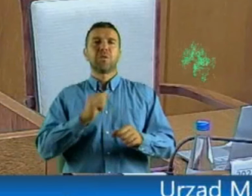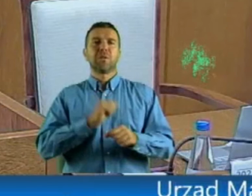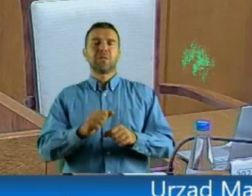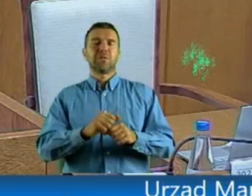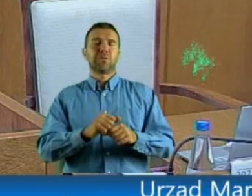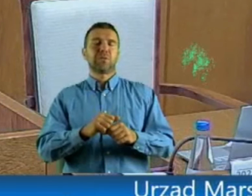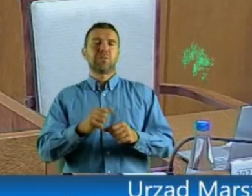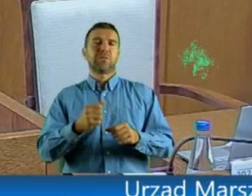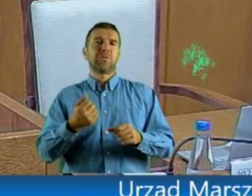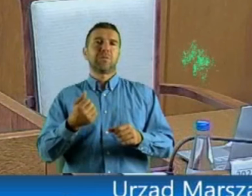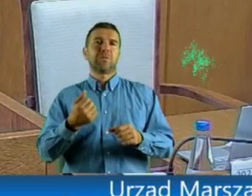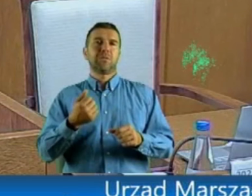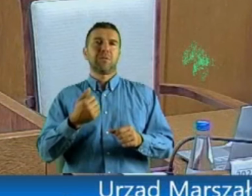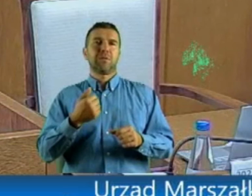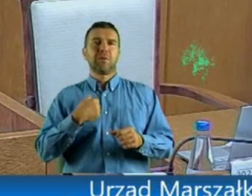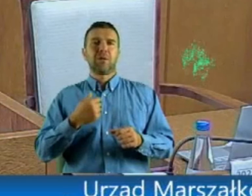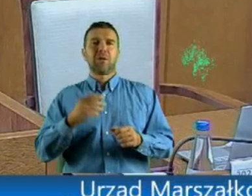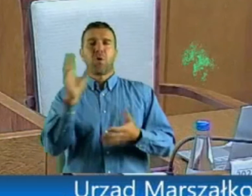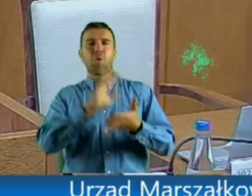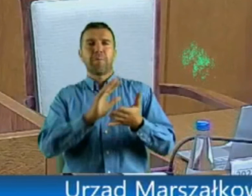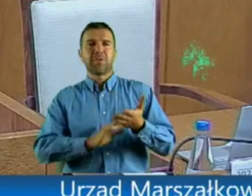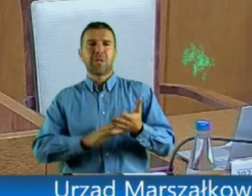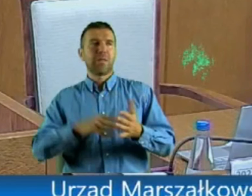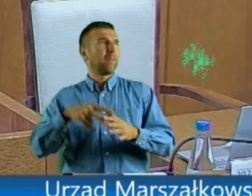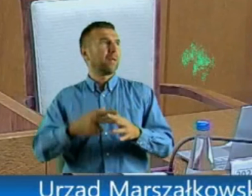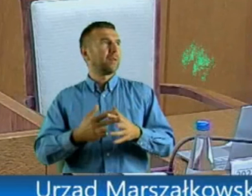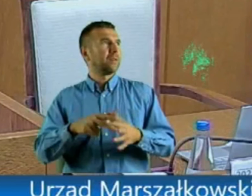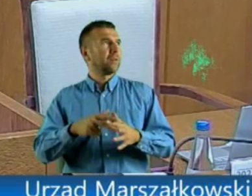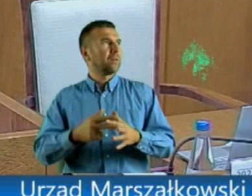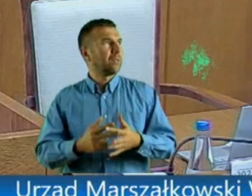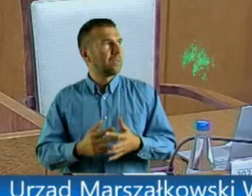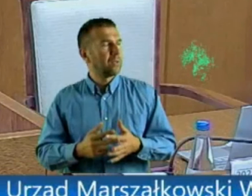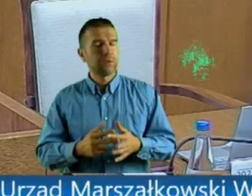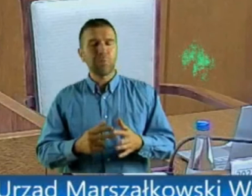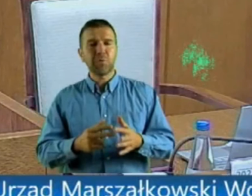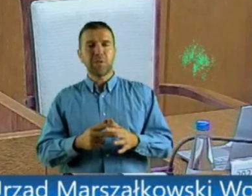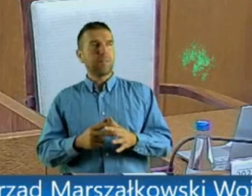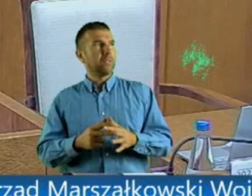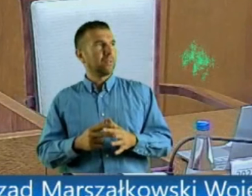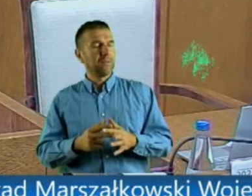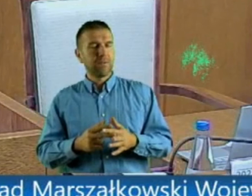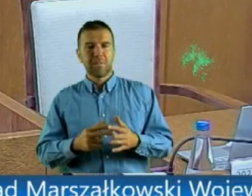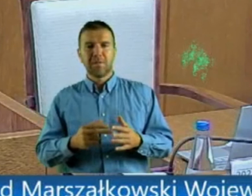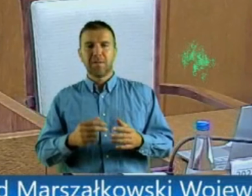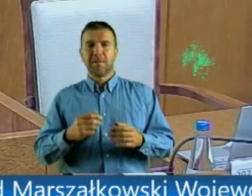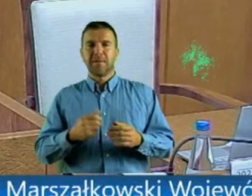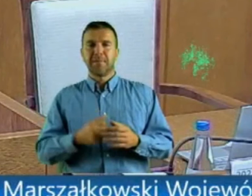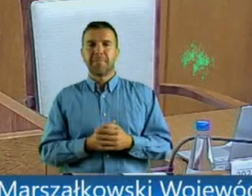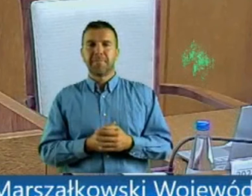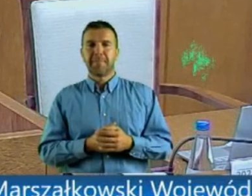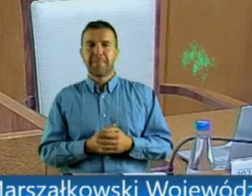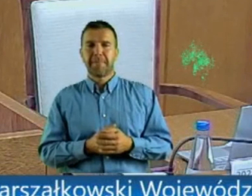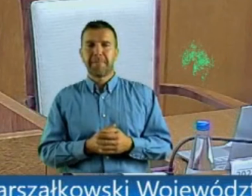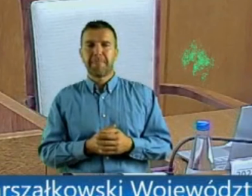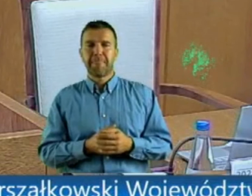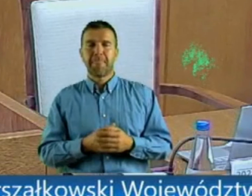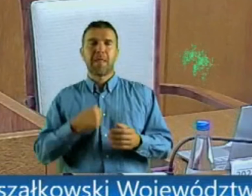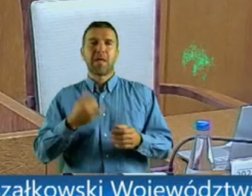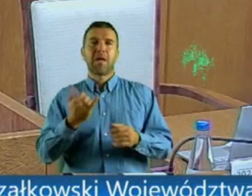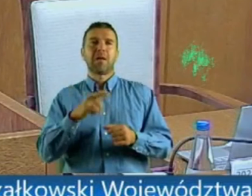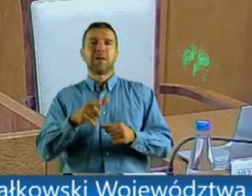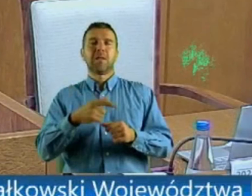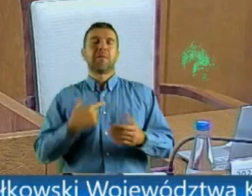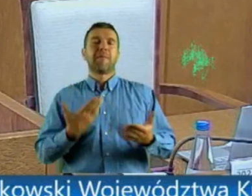strukturę opisania narzędzi badawczych, odpowiedzi na konkretne pytania, jak i pewnego